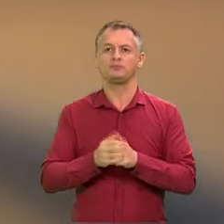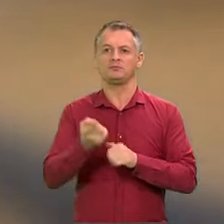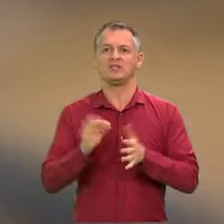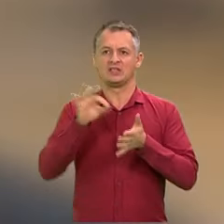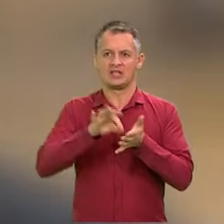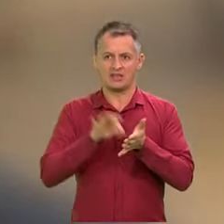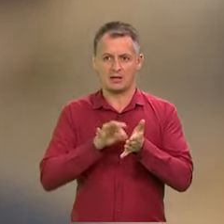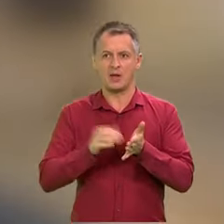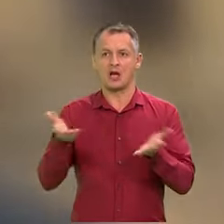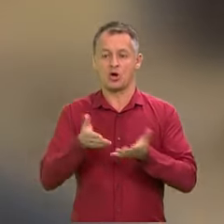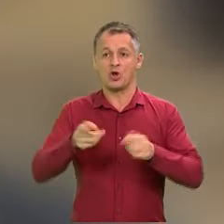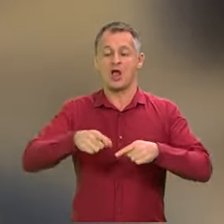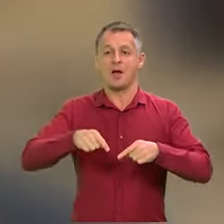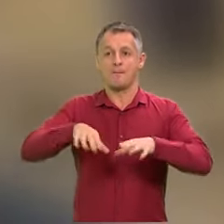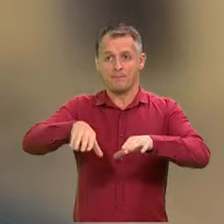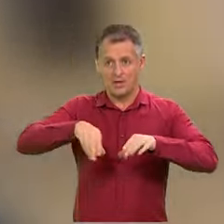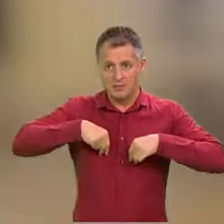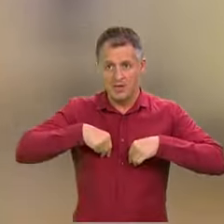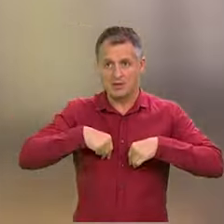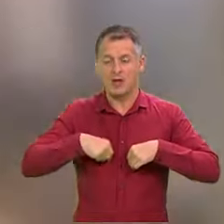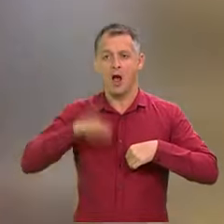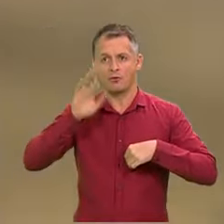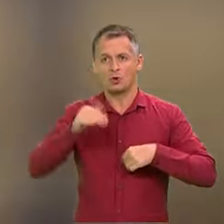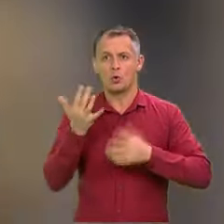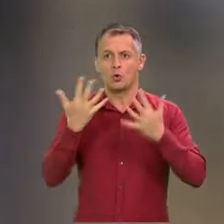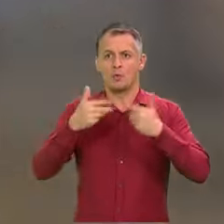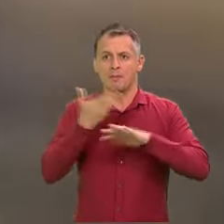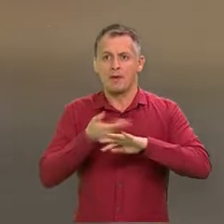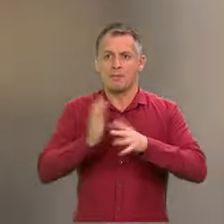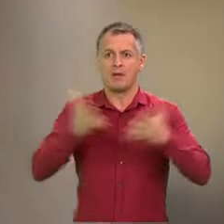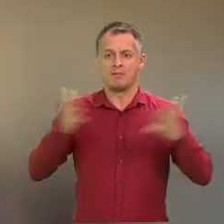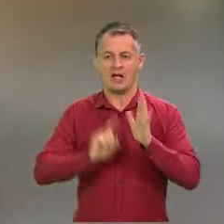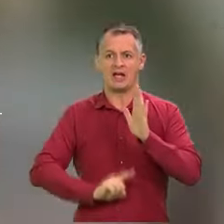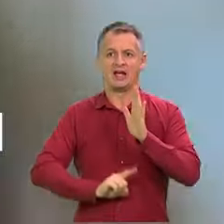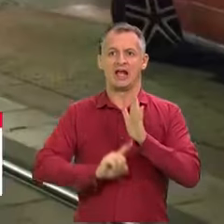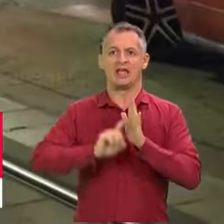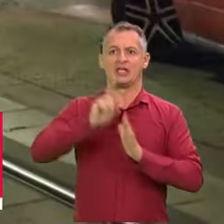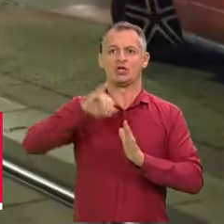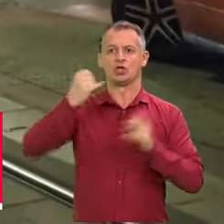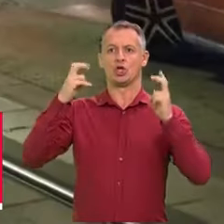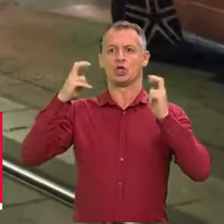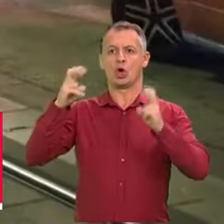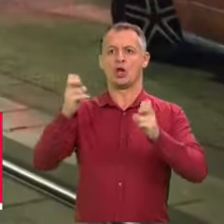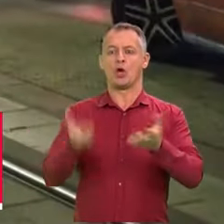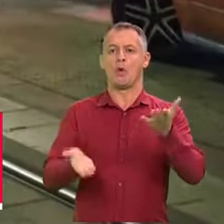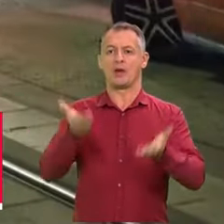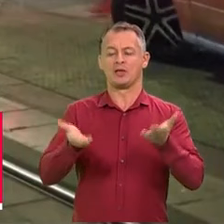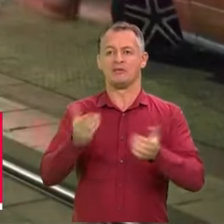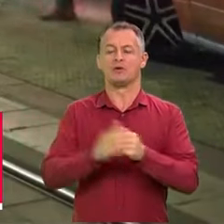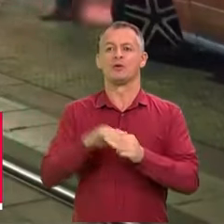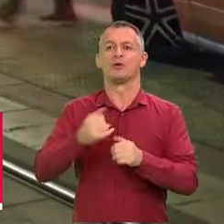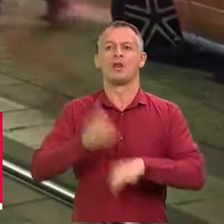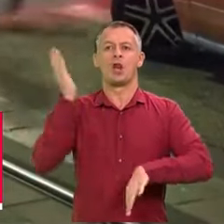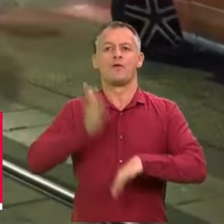pe care le primim pe surse deschise, un număr mai mare de rachete și drone față de lovitura